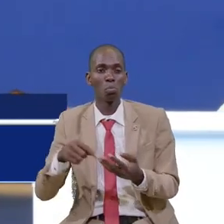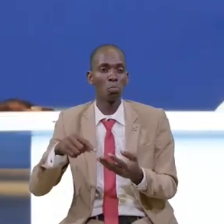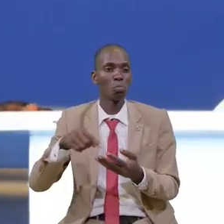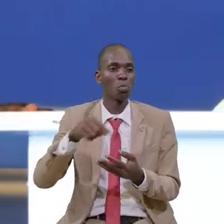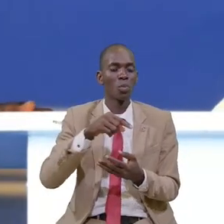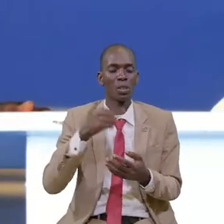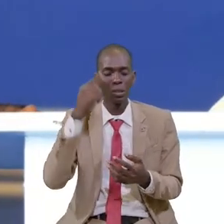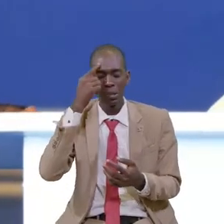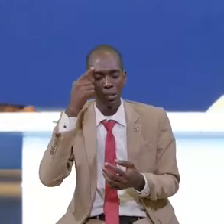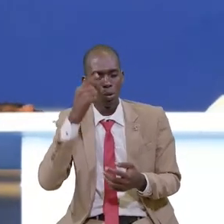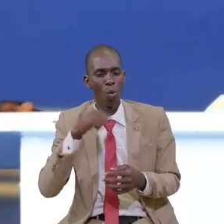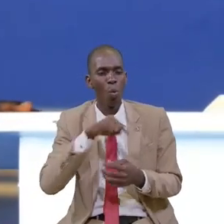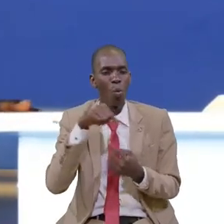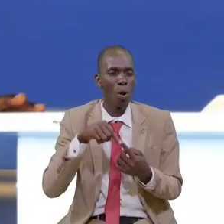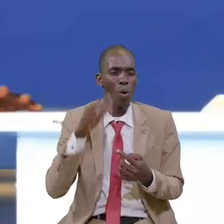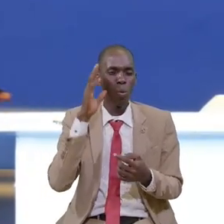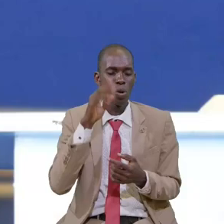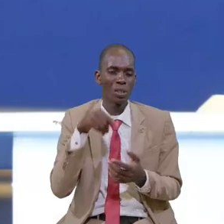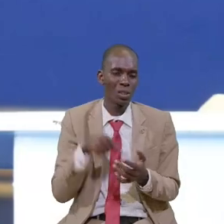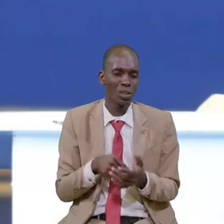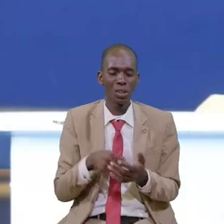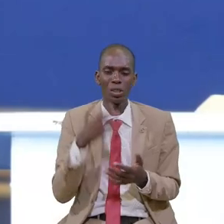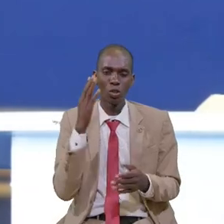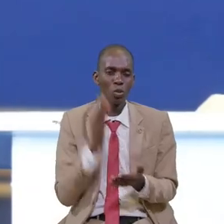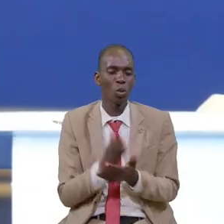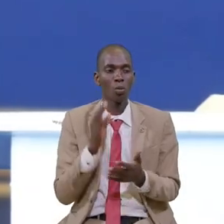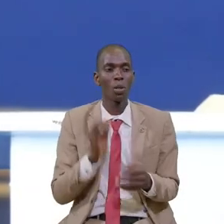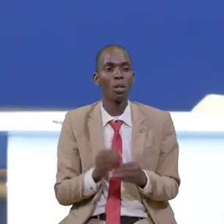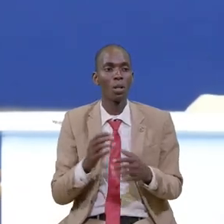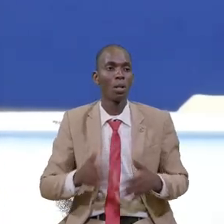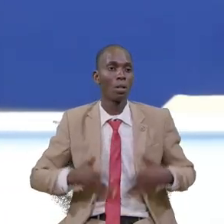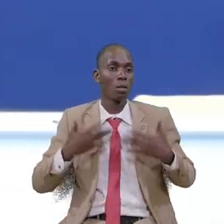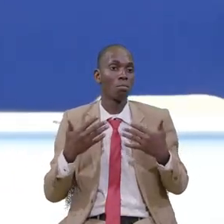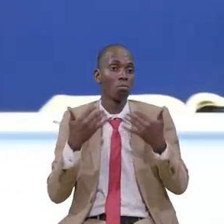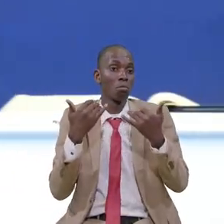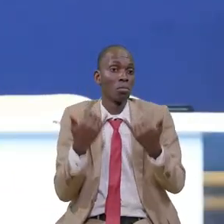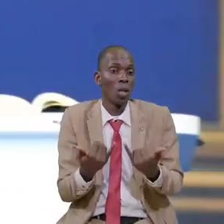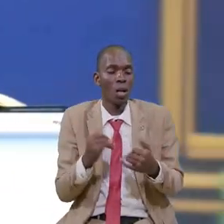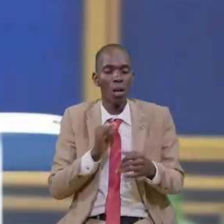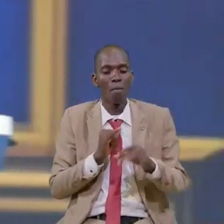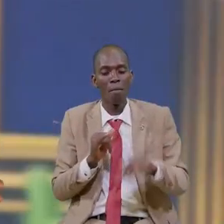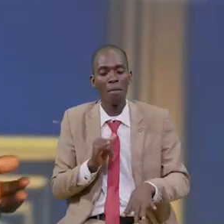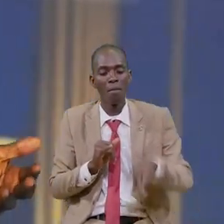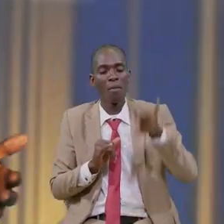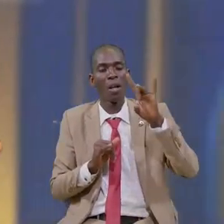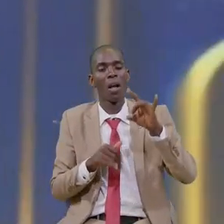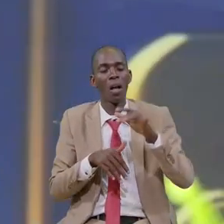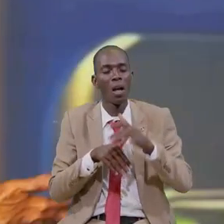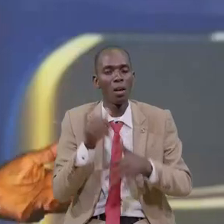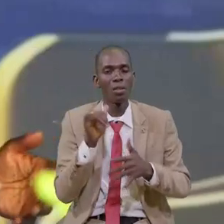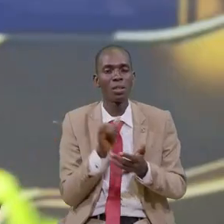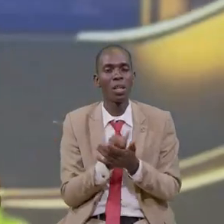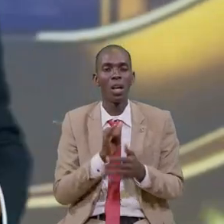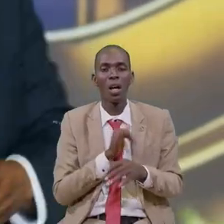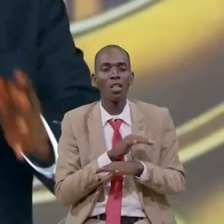va s'arrêter? Quand est-ce que ça va s'arrêter dans la vie? Maintenant, j'ai découvert maintenant. Je n'ai pas besoin